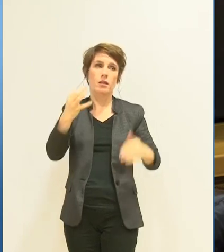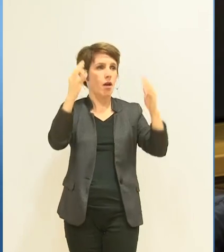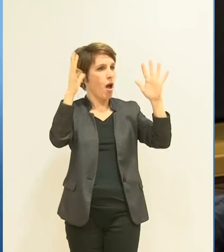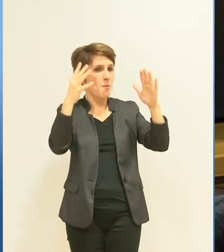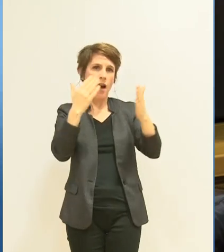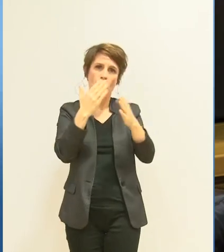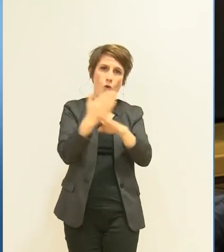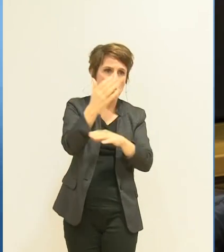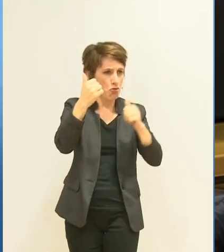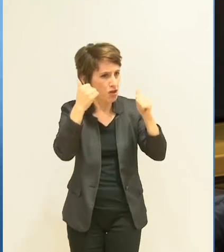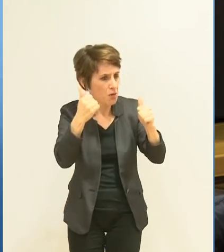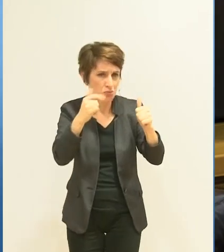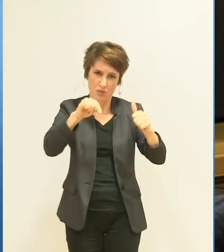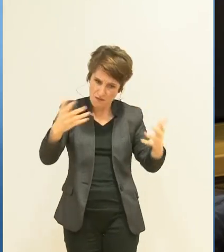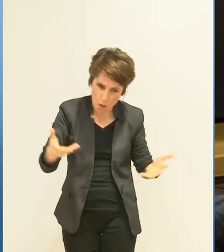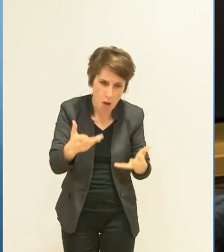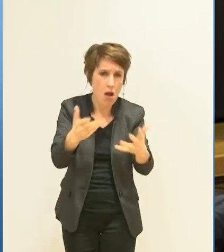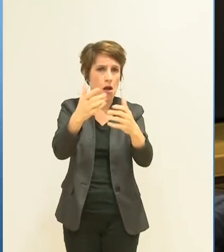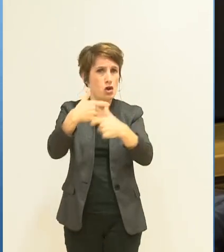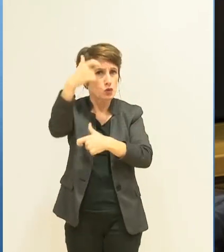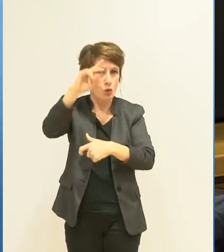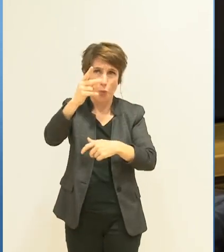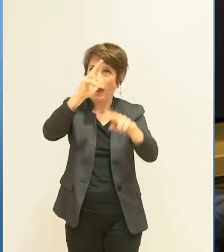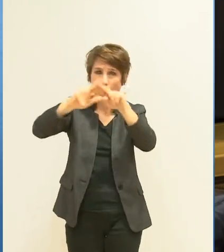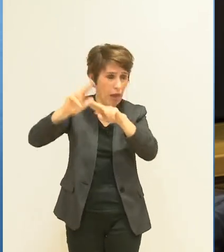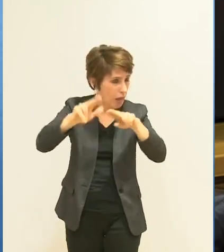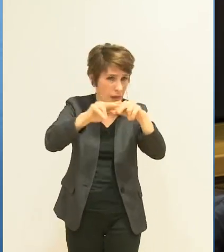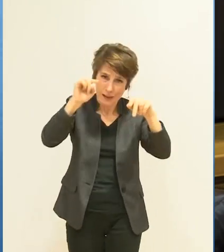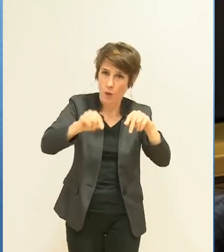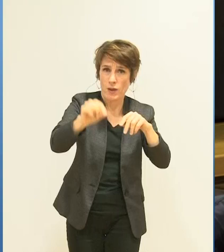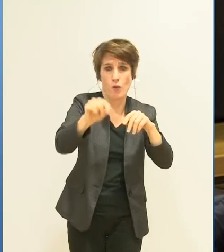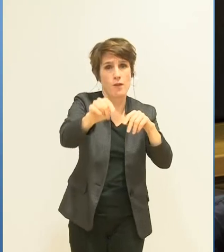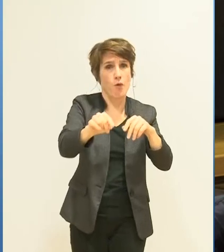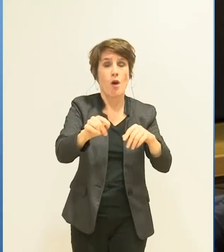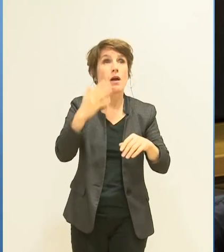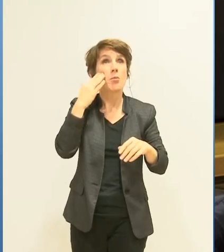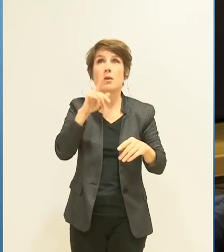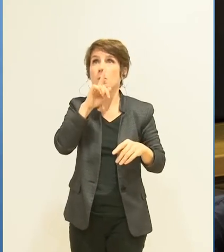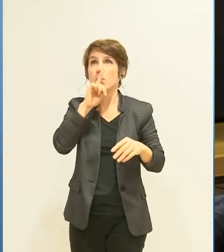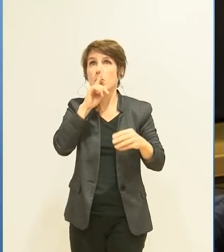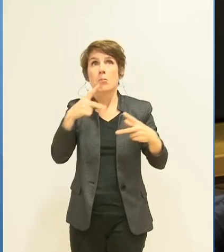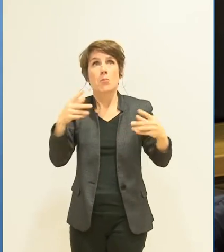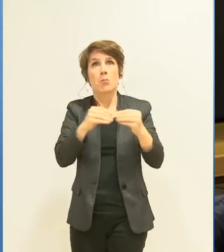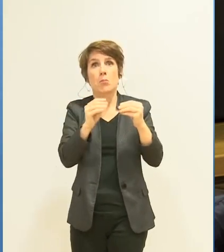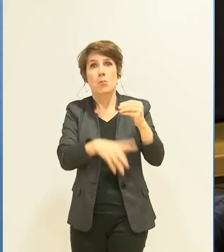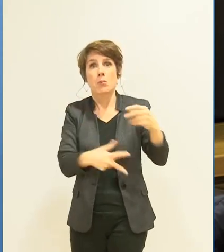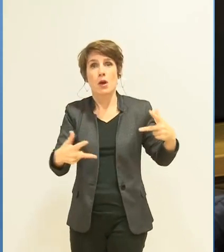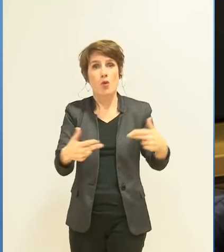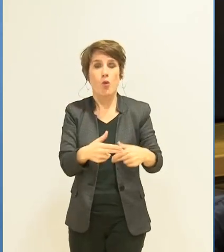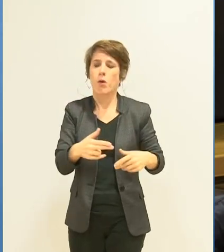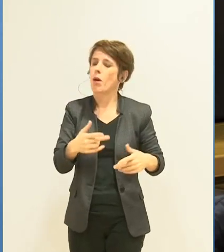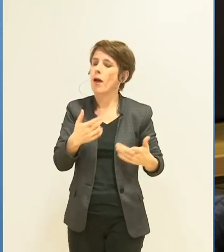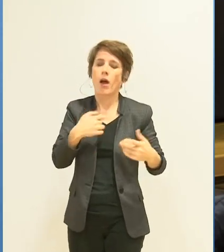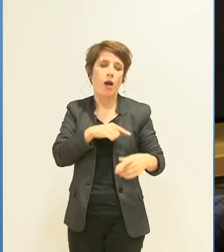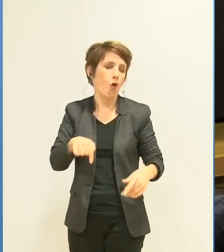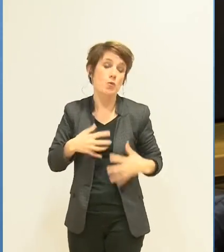pousse à aller plus aller de l'avant et que ce serait une très grosse erreur effectivement de notre part si nous n'allions pas dans ce